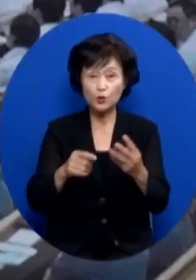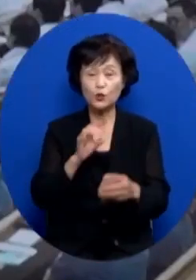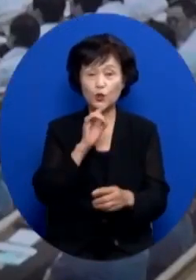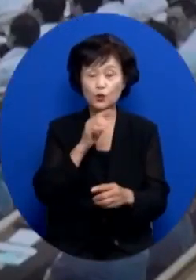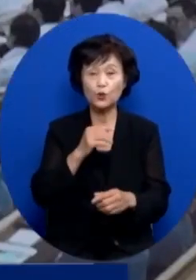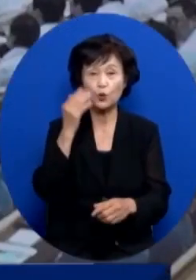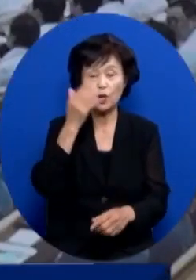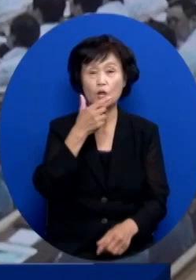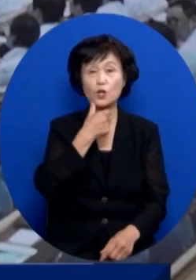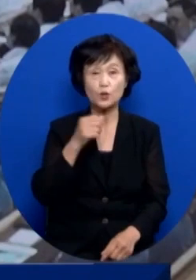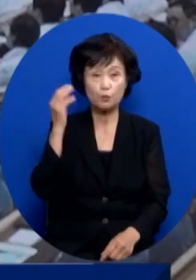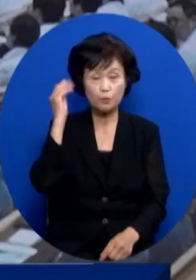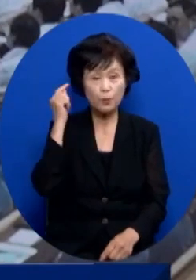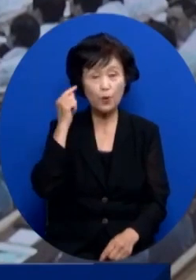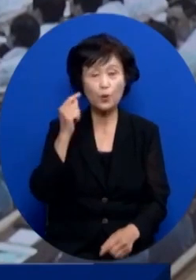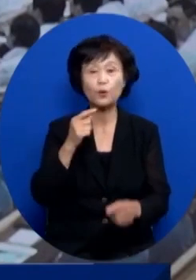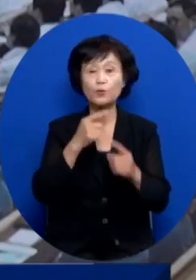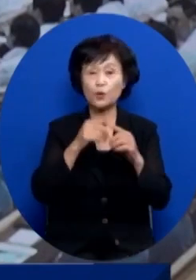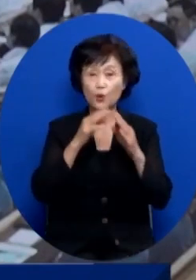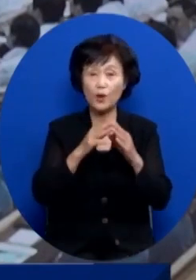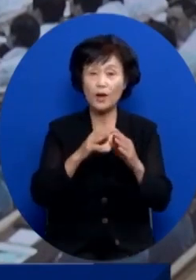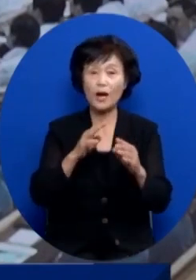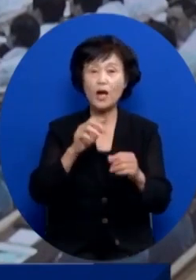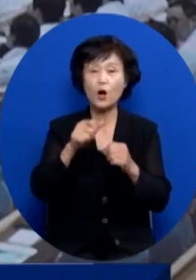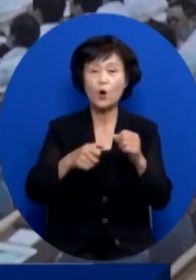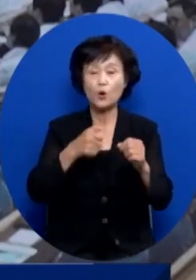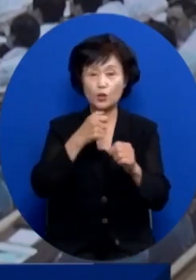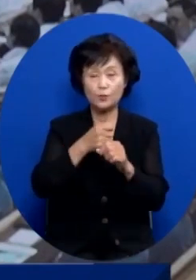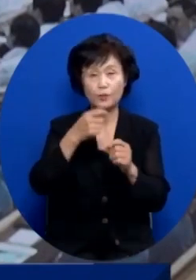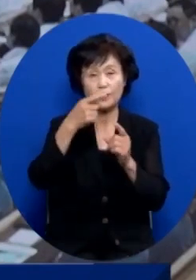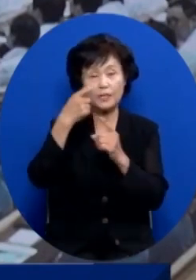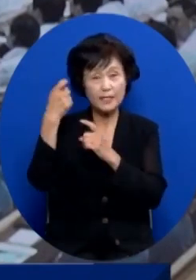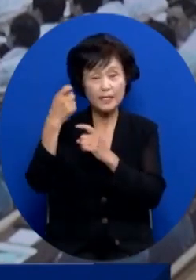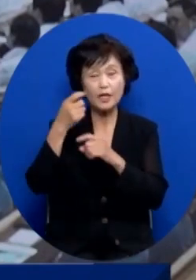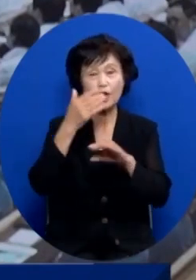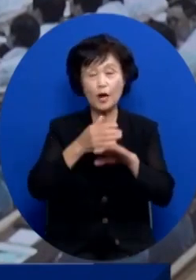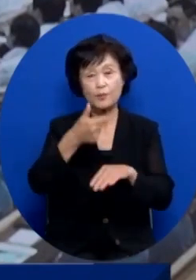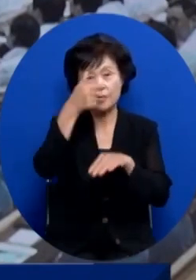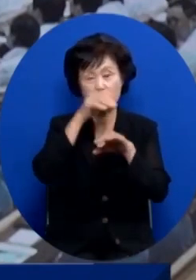청주중앙순복음교회가 창립 50주년을 기념해 헌당 감사 예배를 드렸습니다.